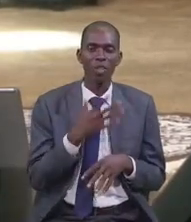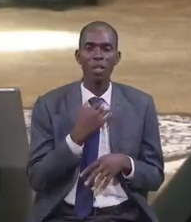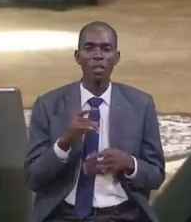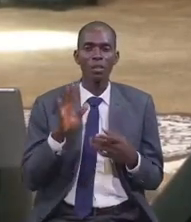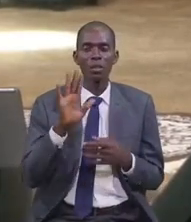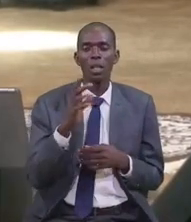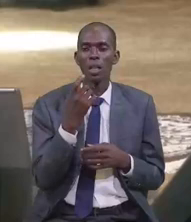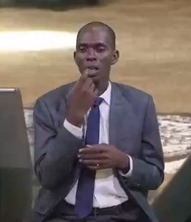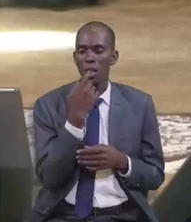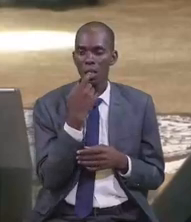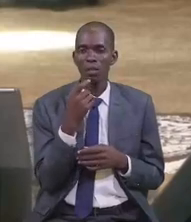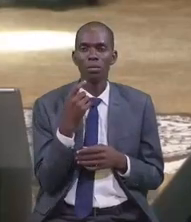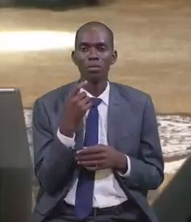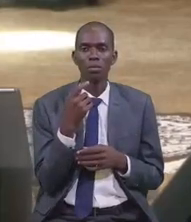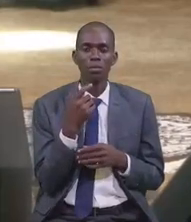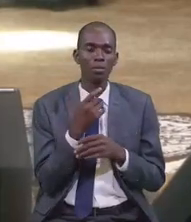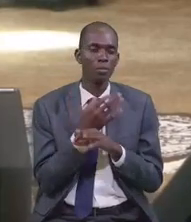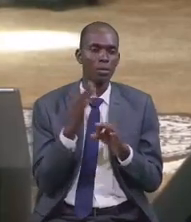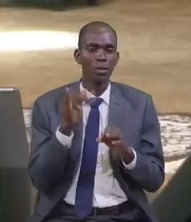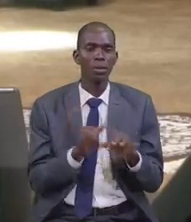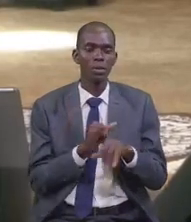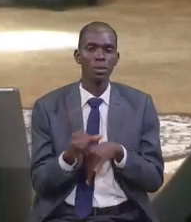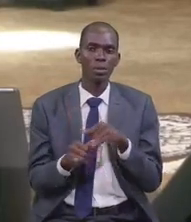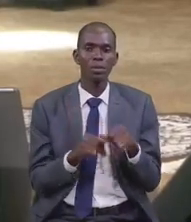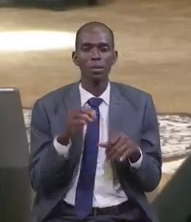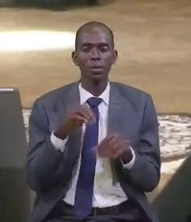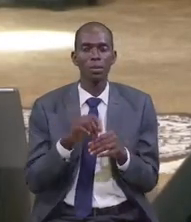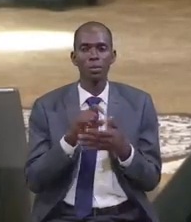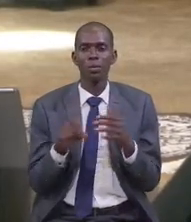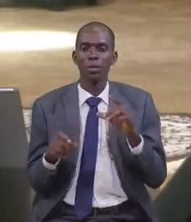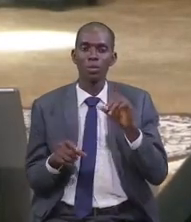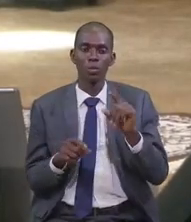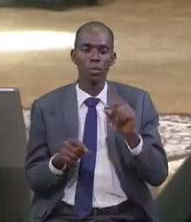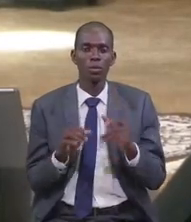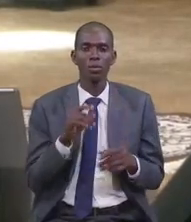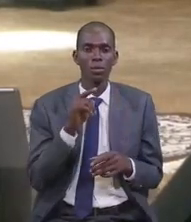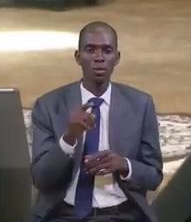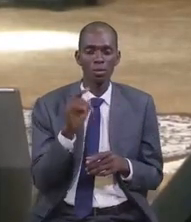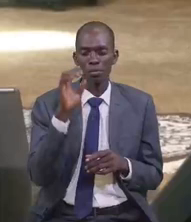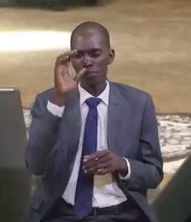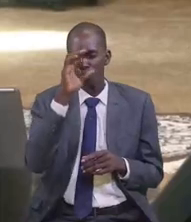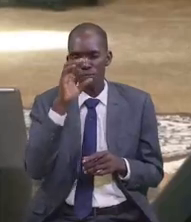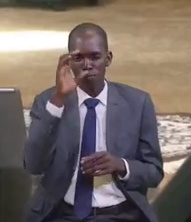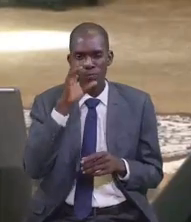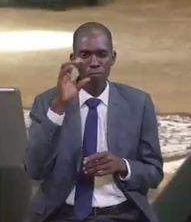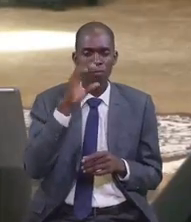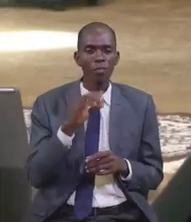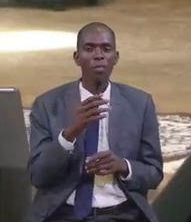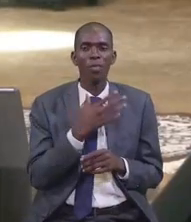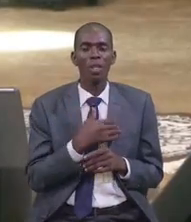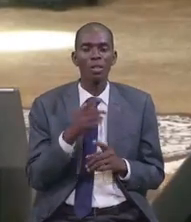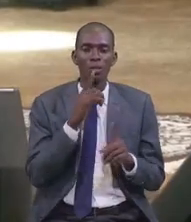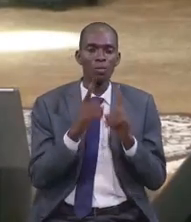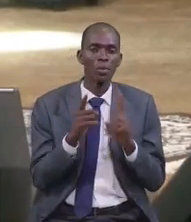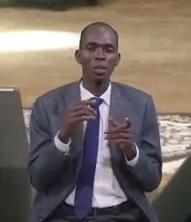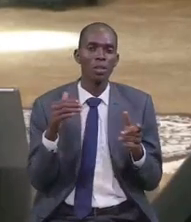de tromperie. Verset 20. Tu t'assieds et tu parles contre ton frère.